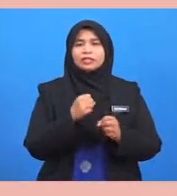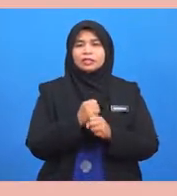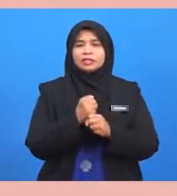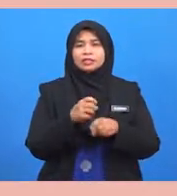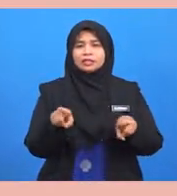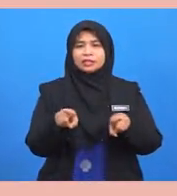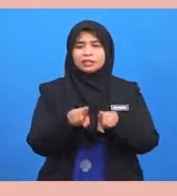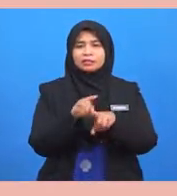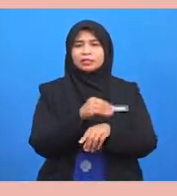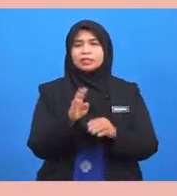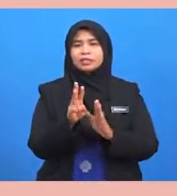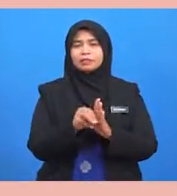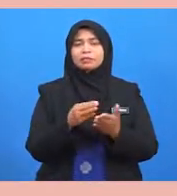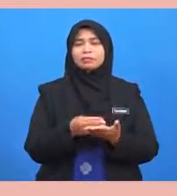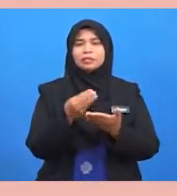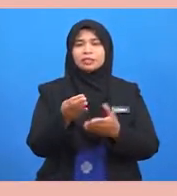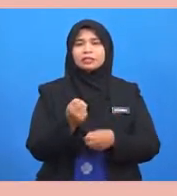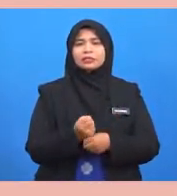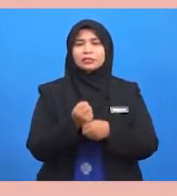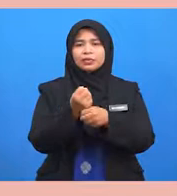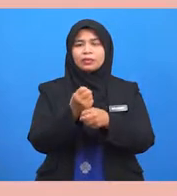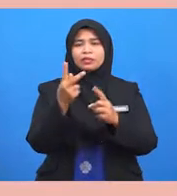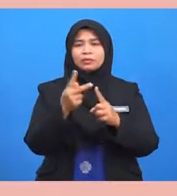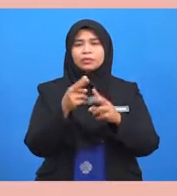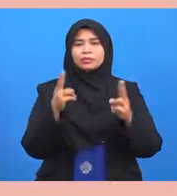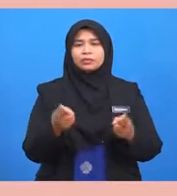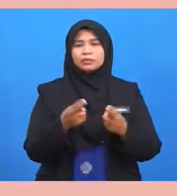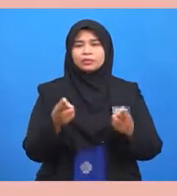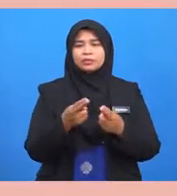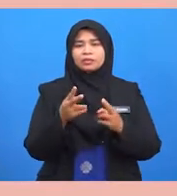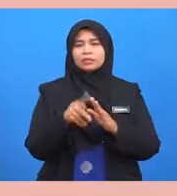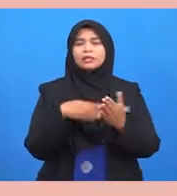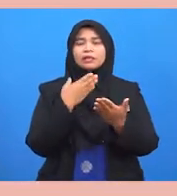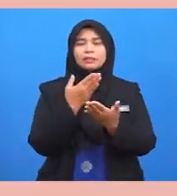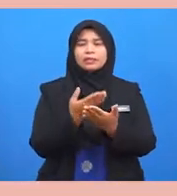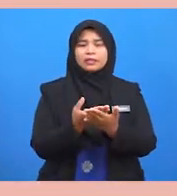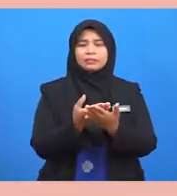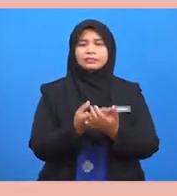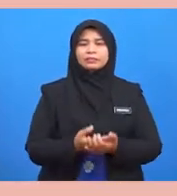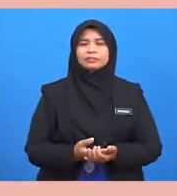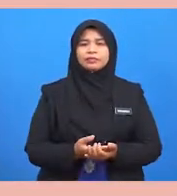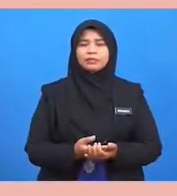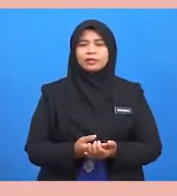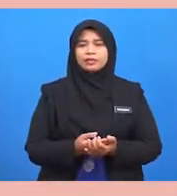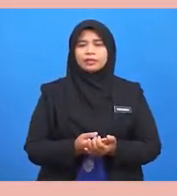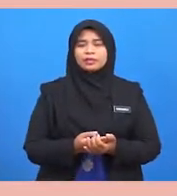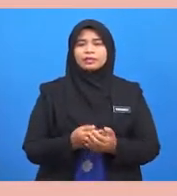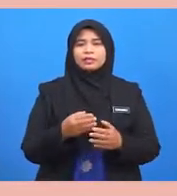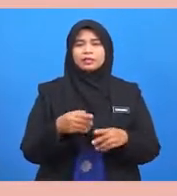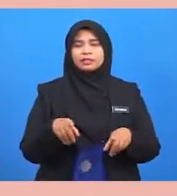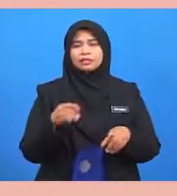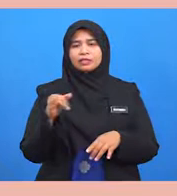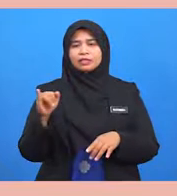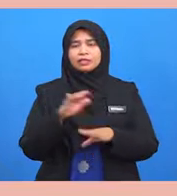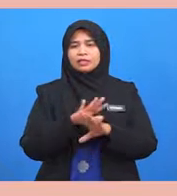bekerjasama dan memberi sokongan kepada usaha kebaikan selagi ia